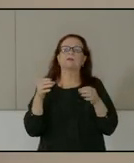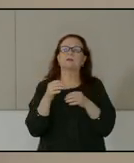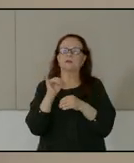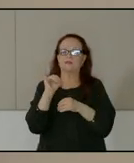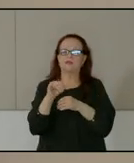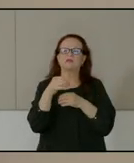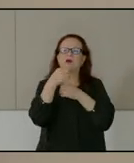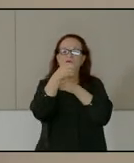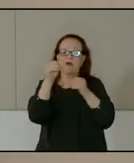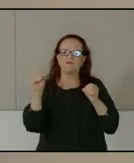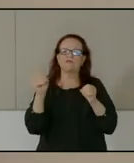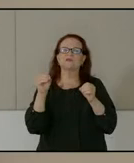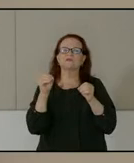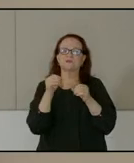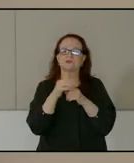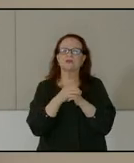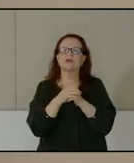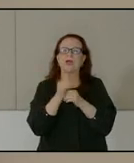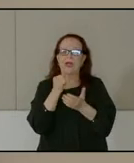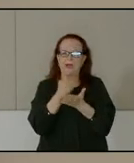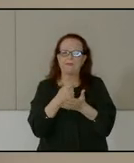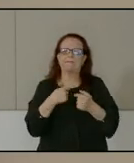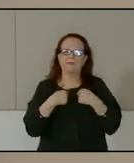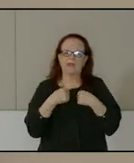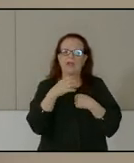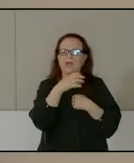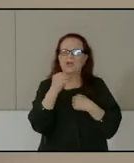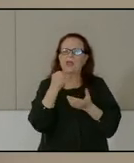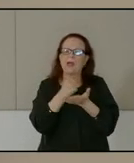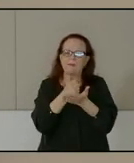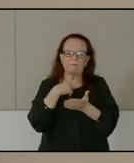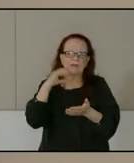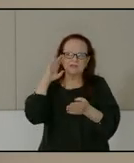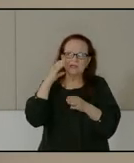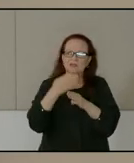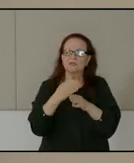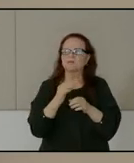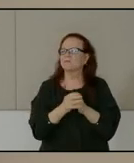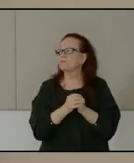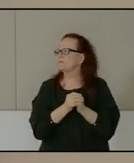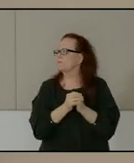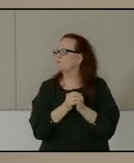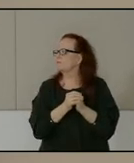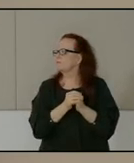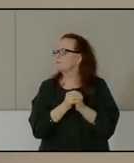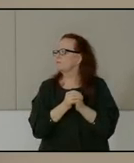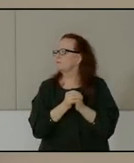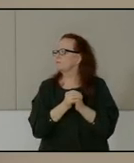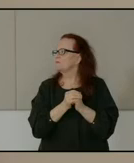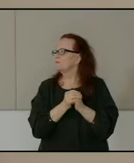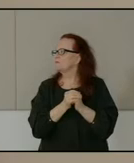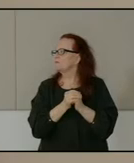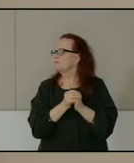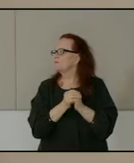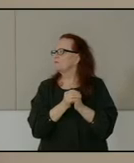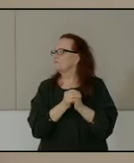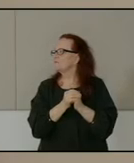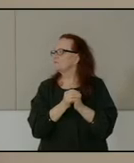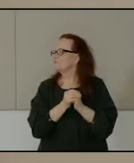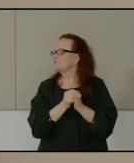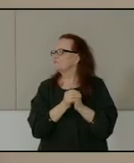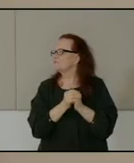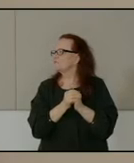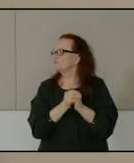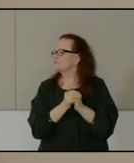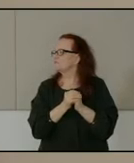office to help me and my son. Thật tự tận đáy lòng tôi muốn nói một lời cảm ơn là nhờ văn phòng cộng đồng mà tôi